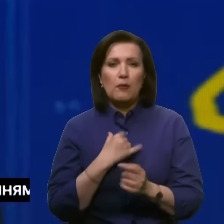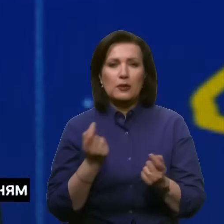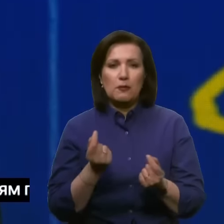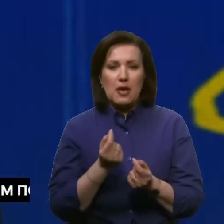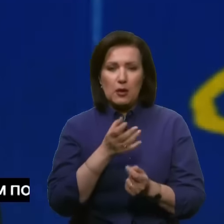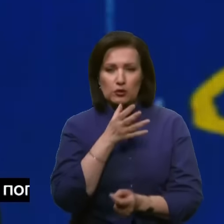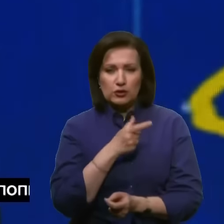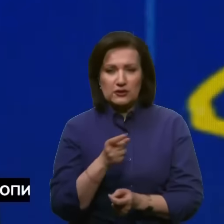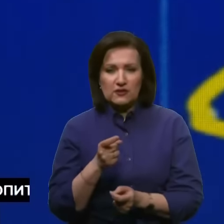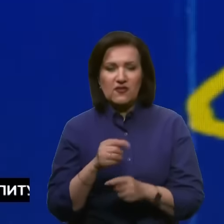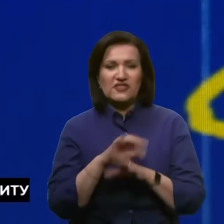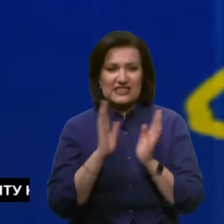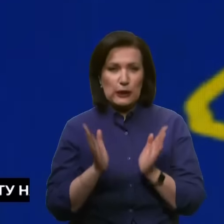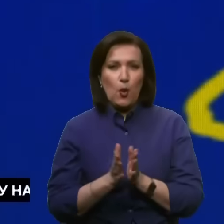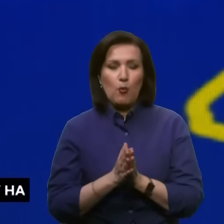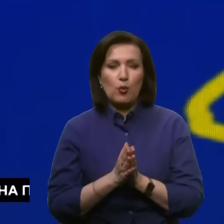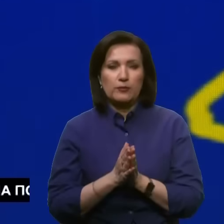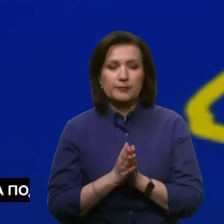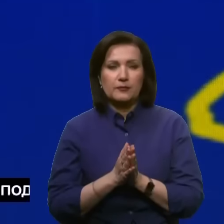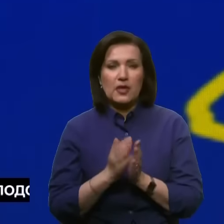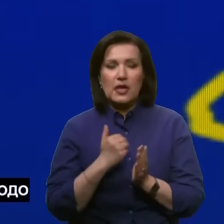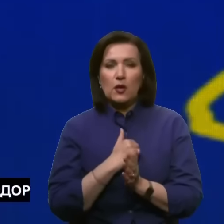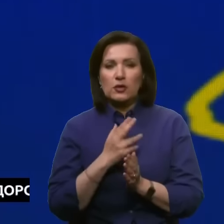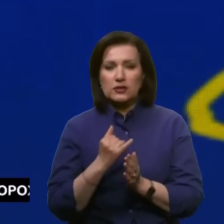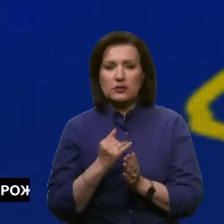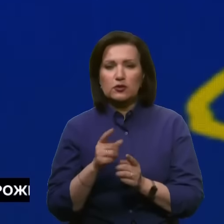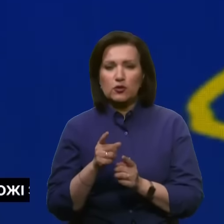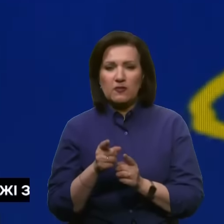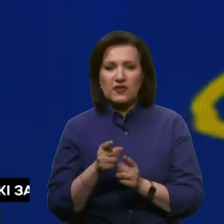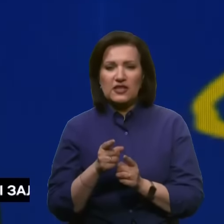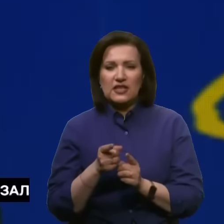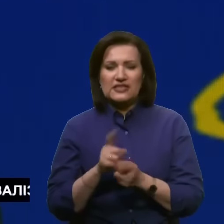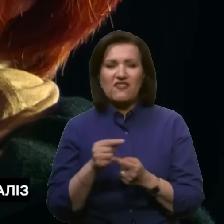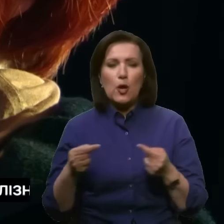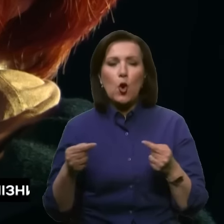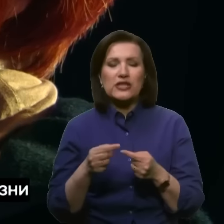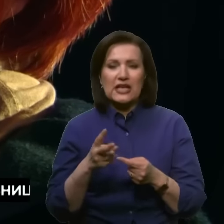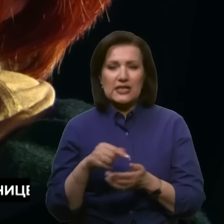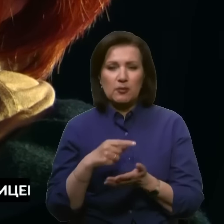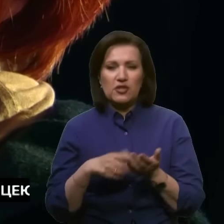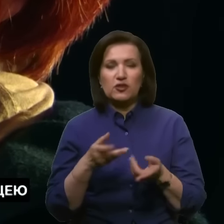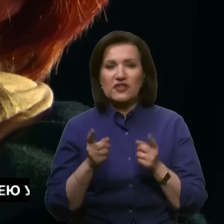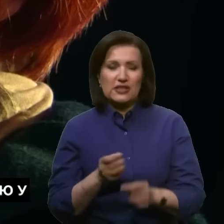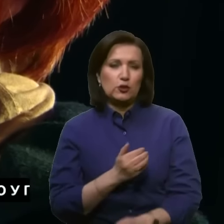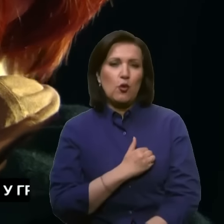мало часу в цілому. Я хотів би, щоб ви ставили конкретні питання. Якщо ви дійсно хочете